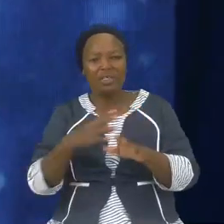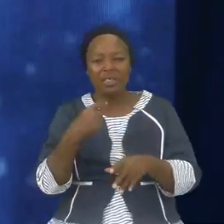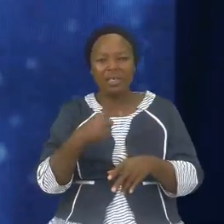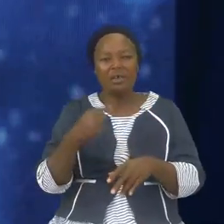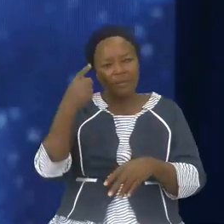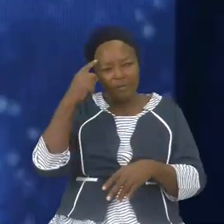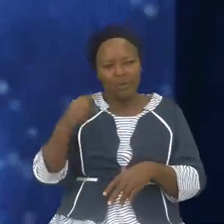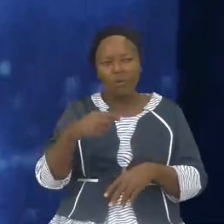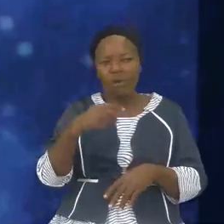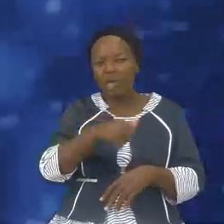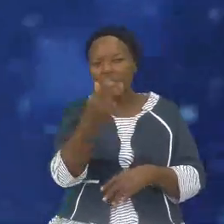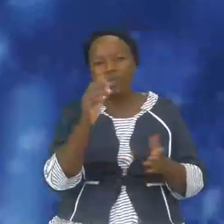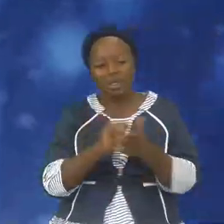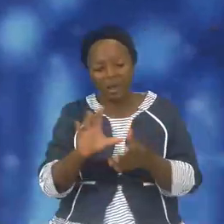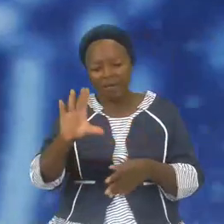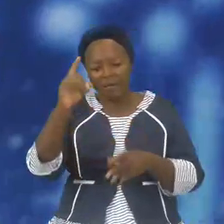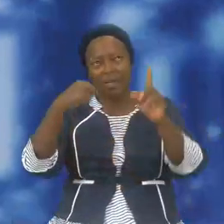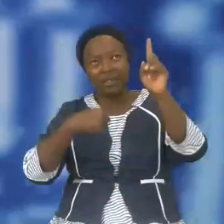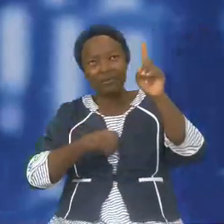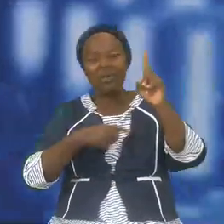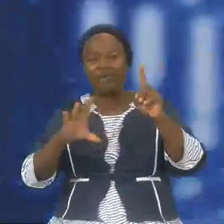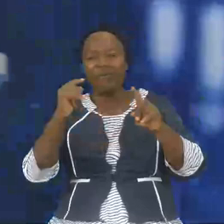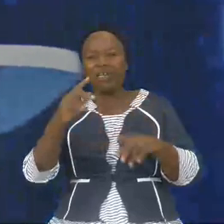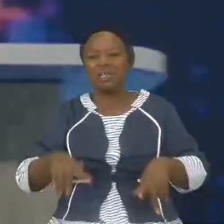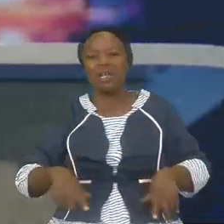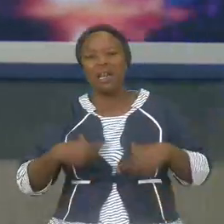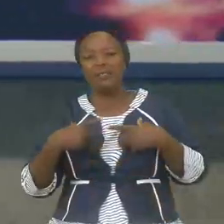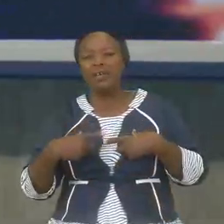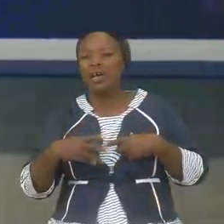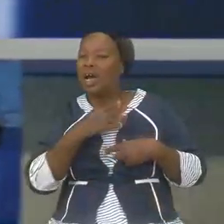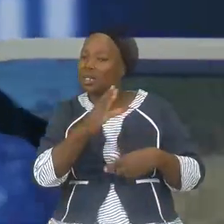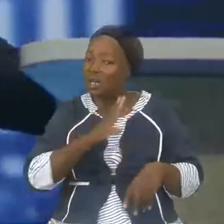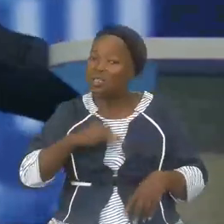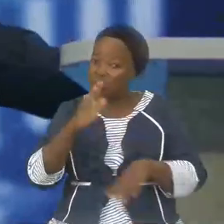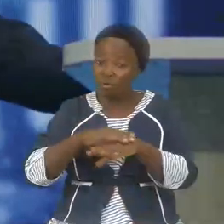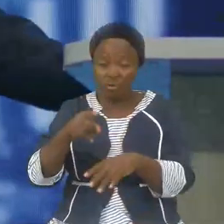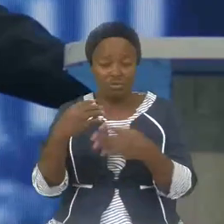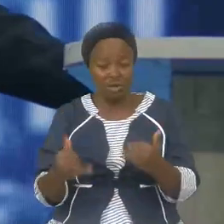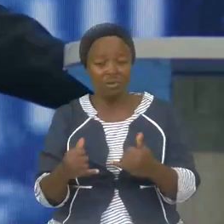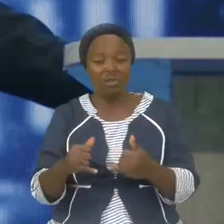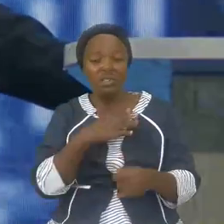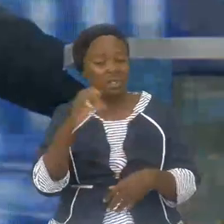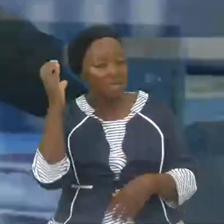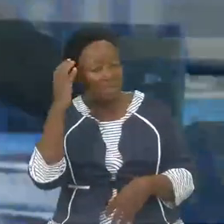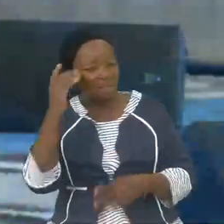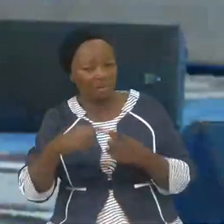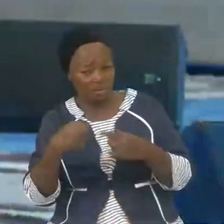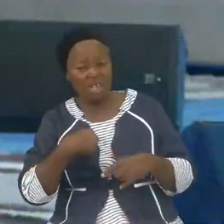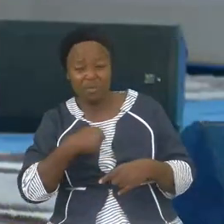Car celui qui me trouve a trouvé la vie. Christ t'appelle. Écoute